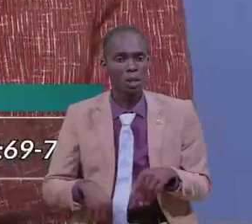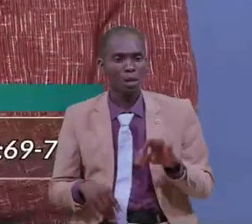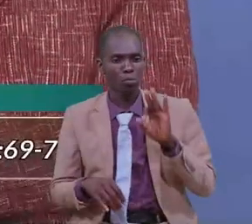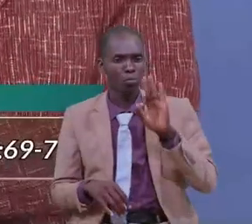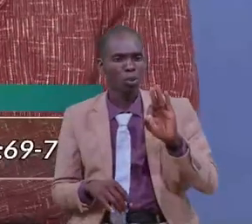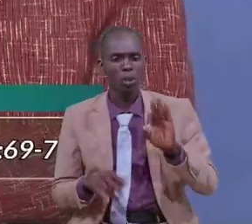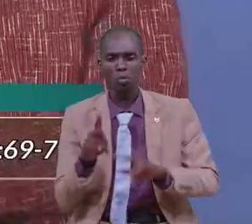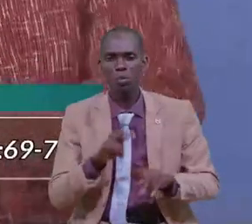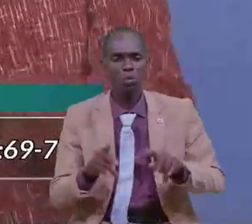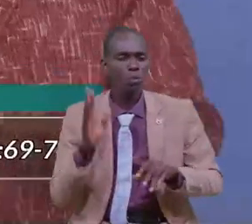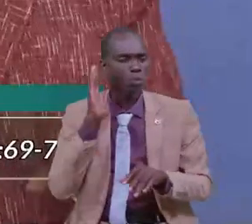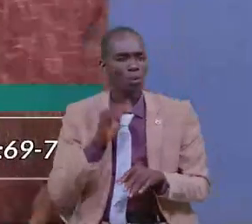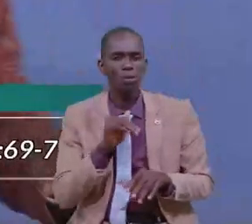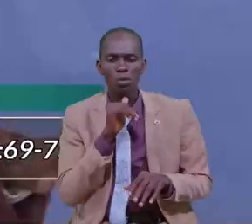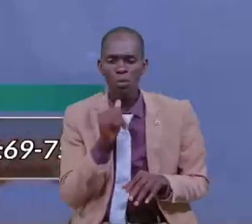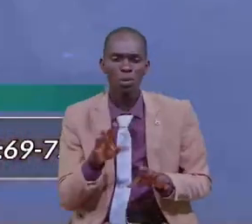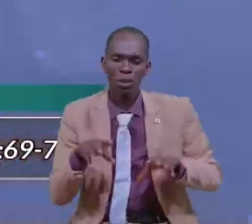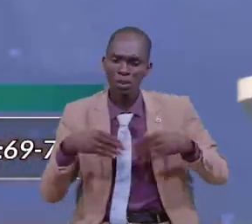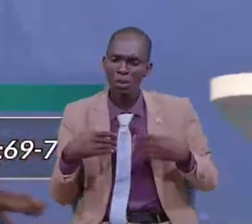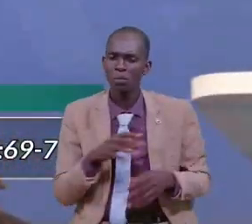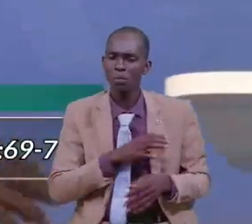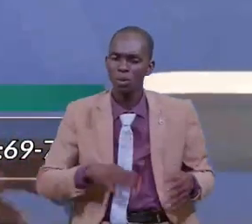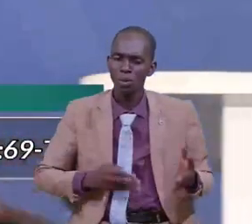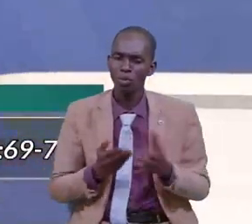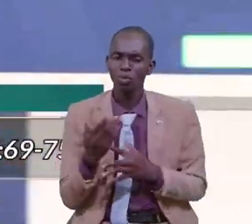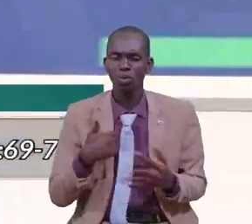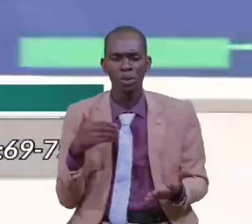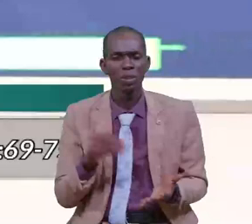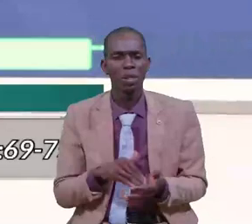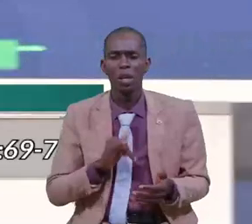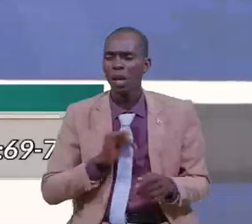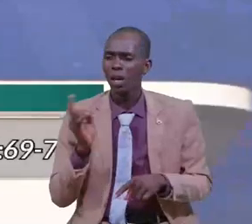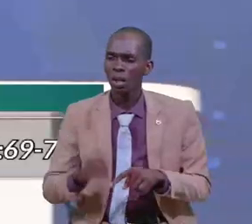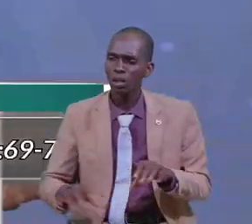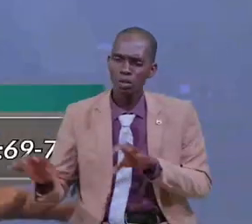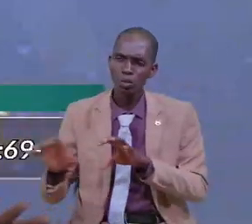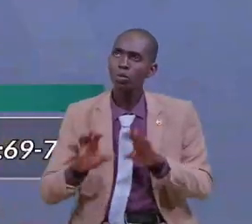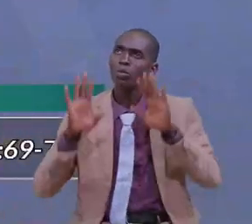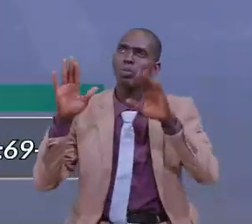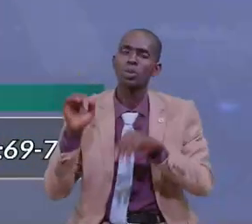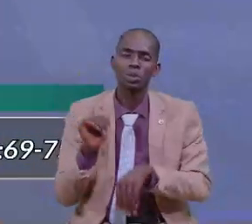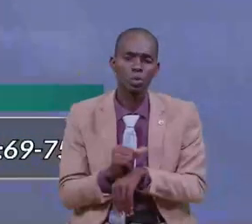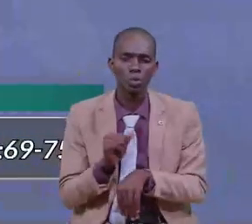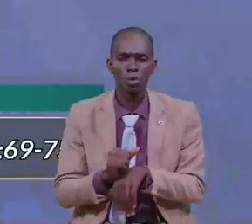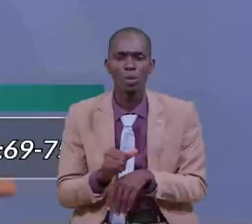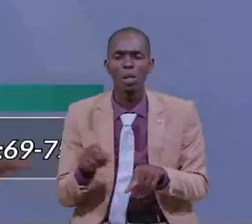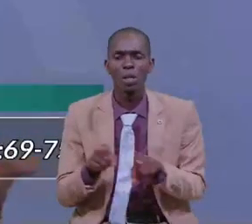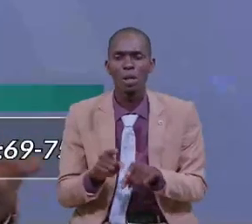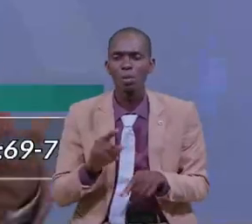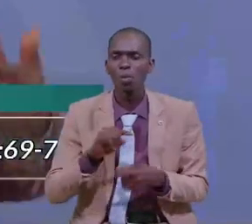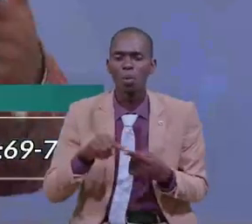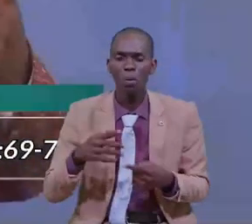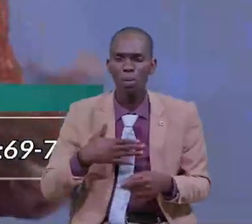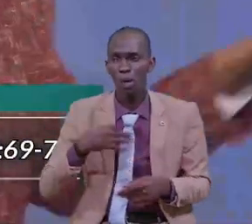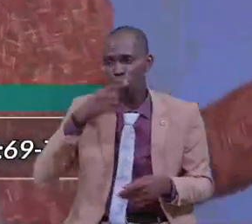Je ne peux plus prêcher pour que des multitudes soient converties. Je ne peux plus accomplir des miracles. Et mon nombre va guérir les